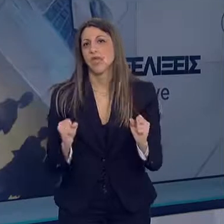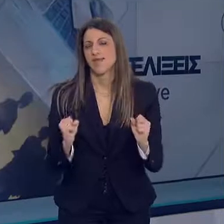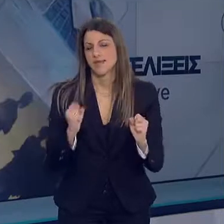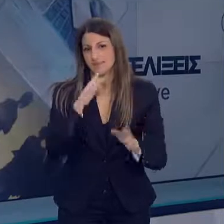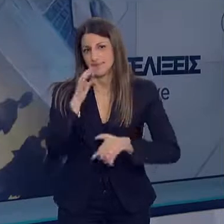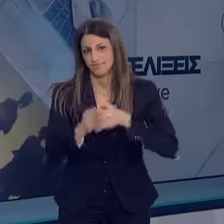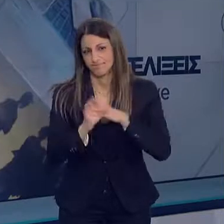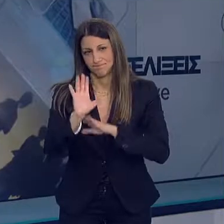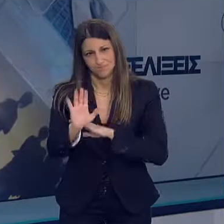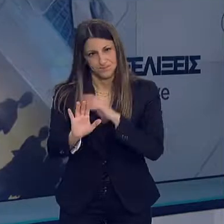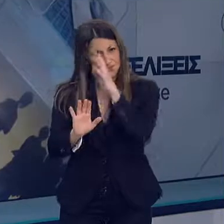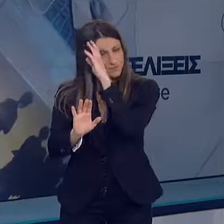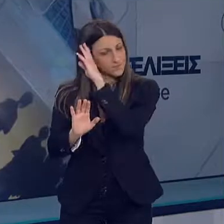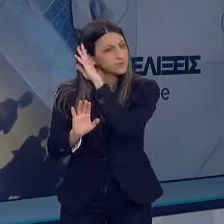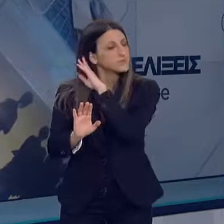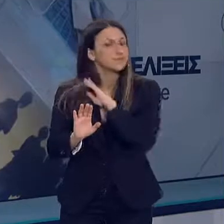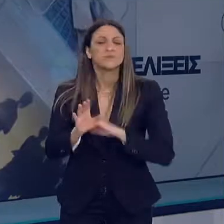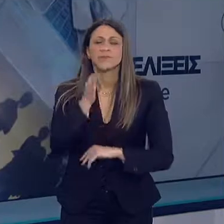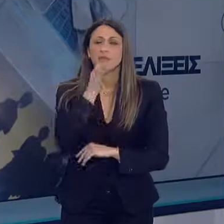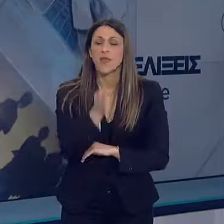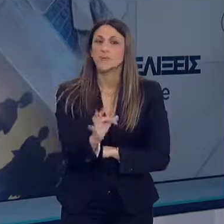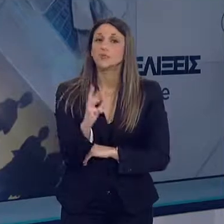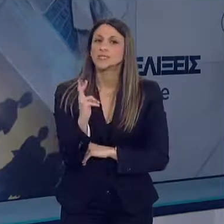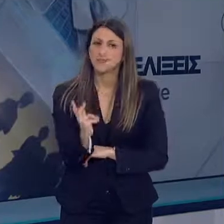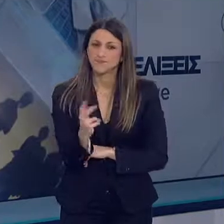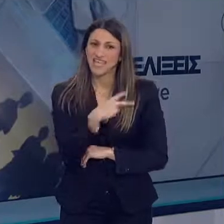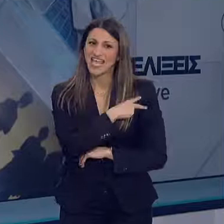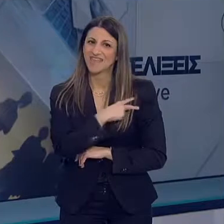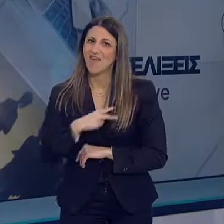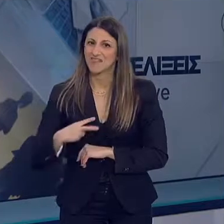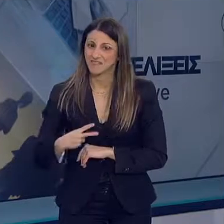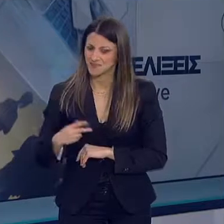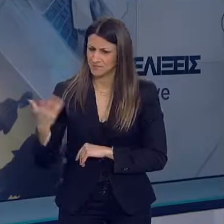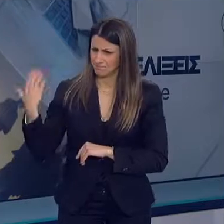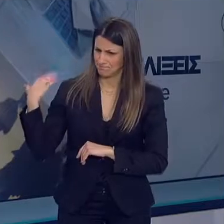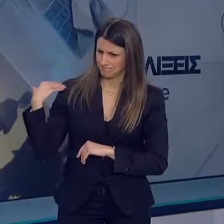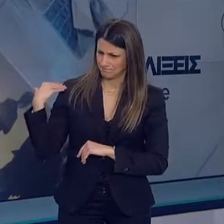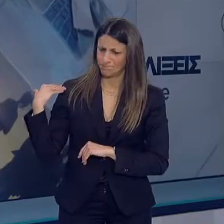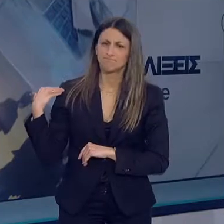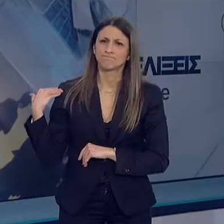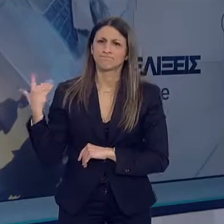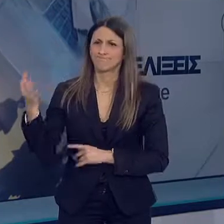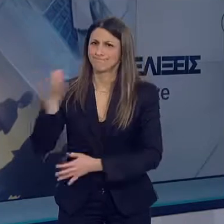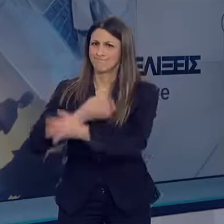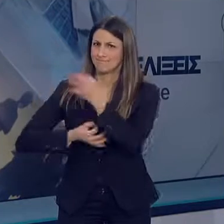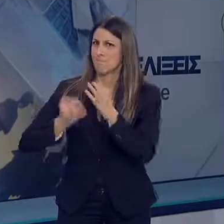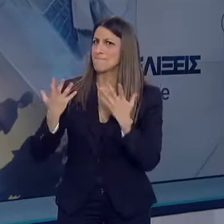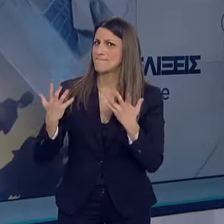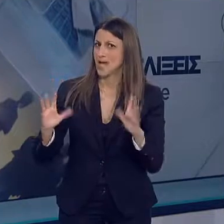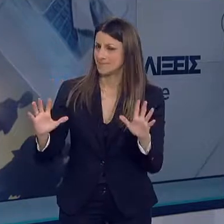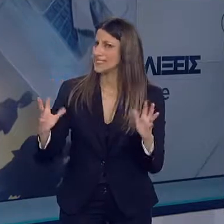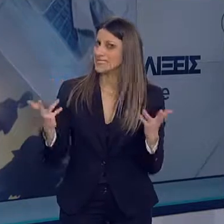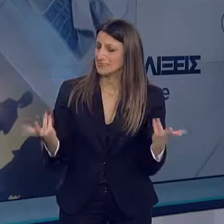Απαντώντας, επιτρέψτε μου να χρησιμοποιήσω μία φράση που έχει πει ο καθηγητής κ. Τσιόδρας, ότι